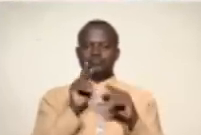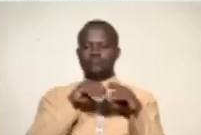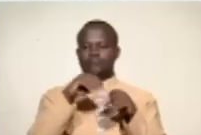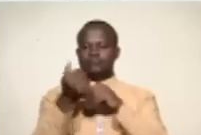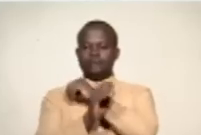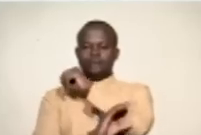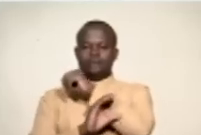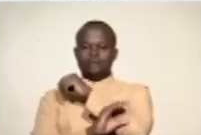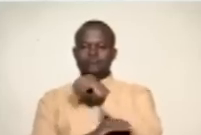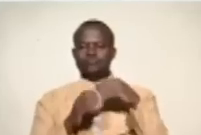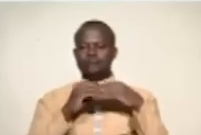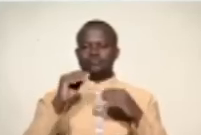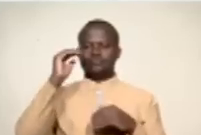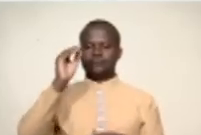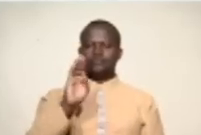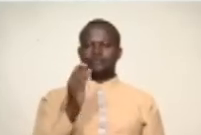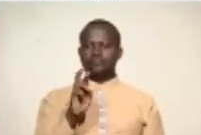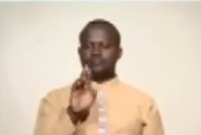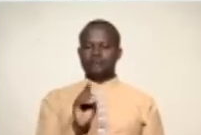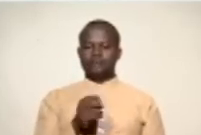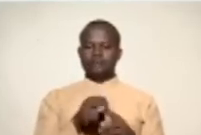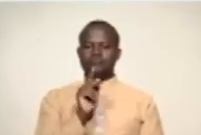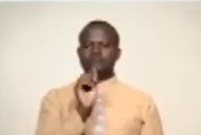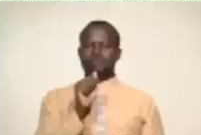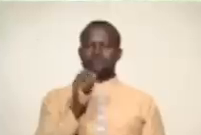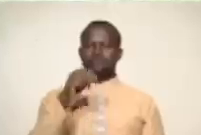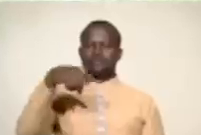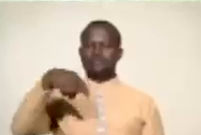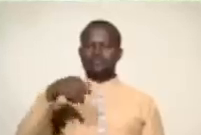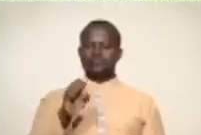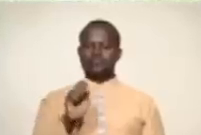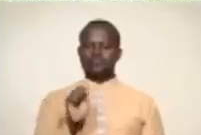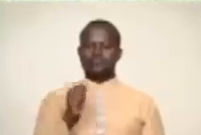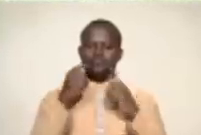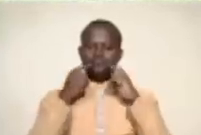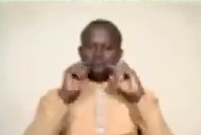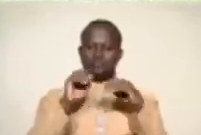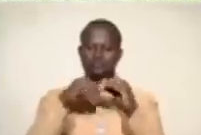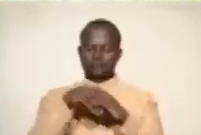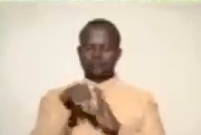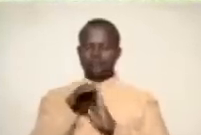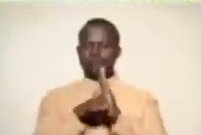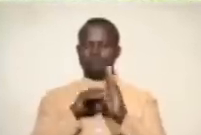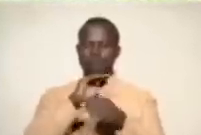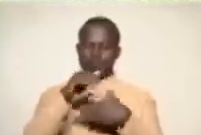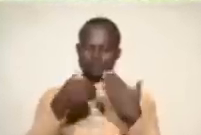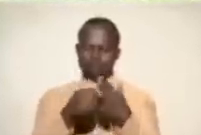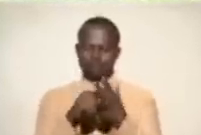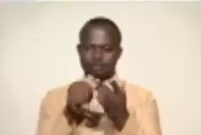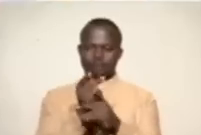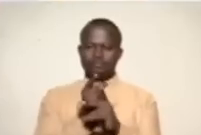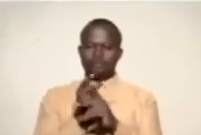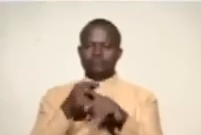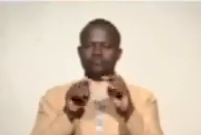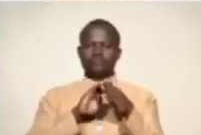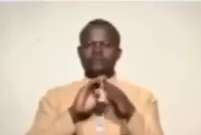abanyamahanga? Umuyobozi mukuru wa BRD Kameta Senzoga Pichette yavuze ko muri gahunda ibibazo byose byitaweho, ariko ngo